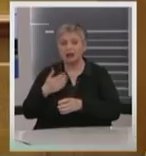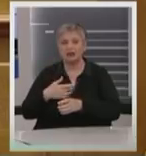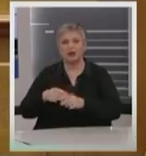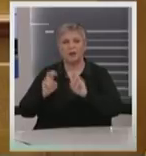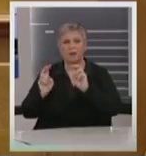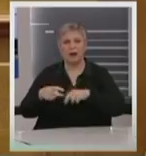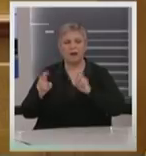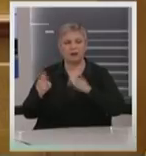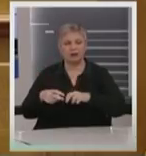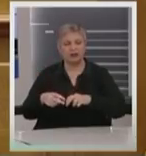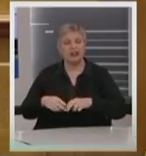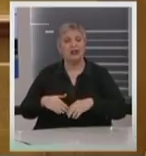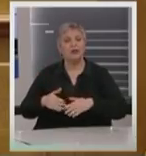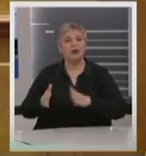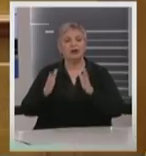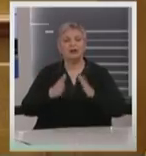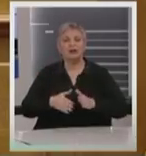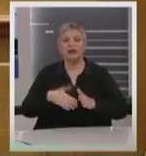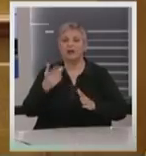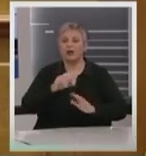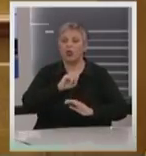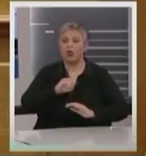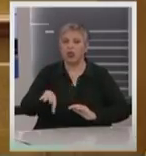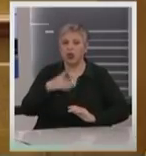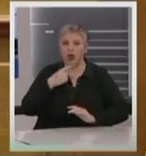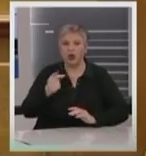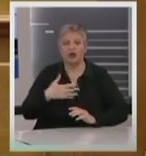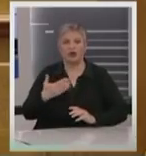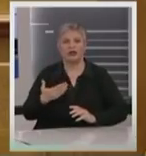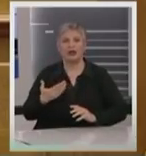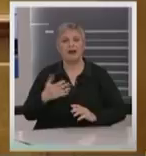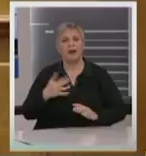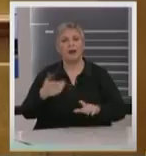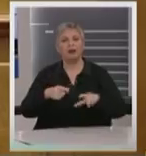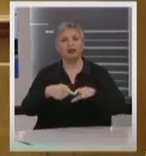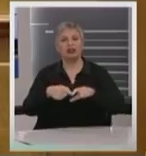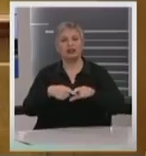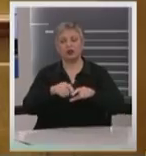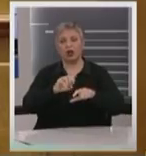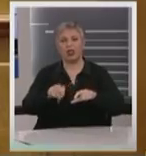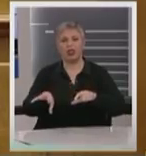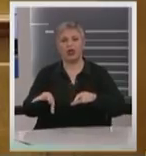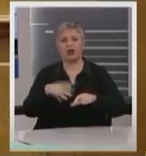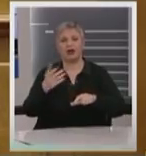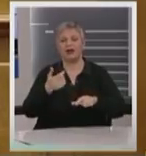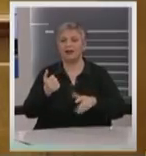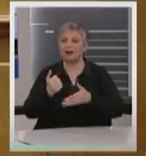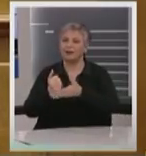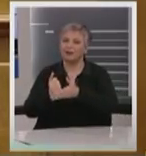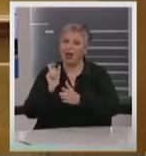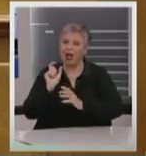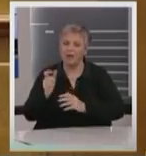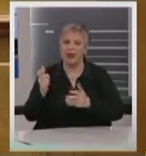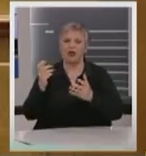με χριστουγεννιάτικα επιδόματα και προεκλογικά βοηθήματα. Την ίδια ώρα που εξακολουθείτε να κάνετε